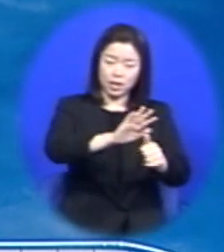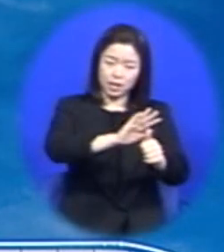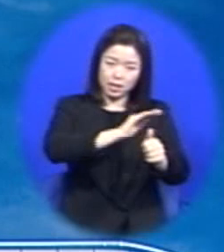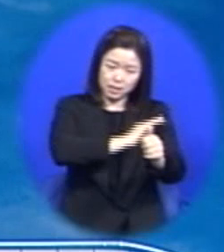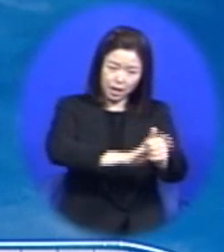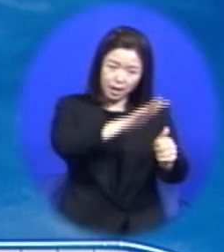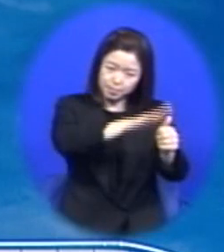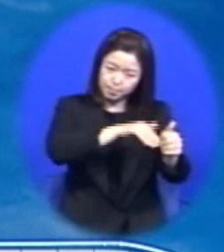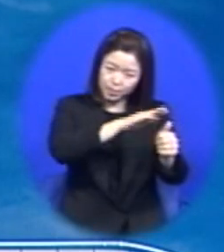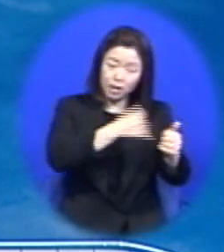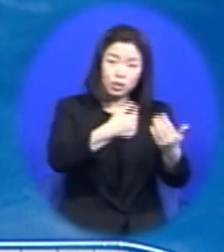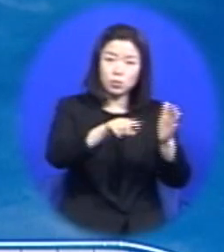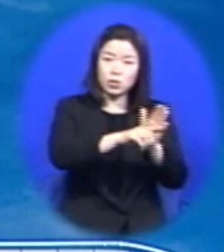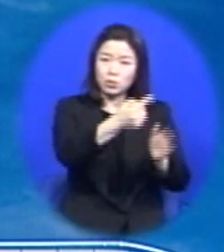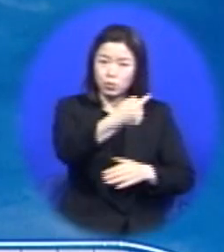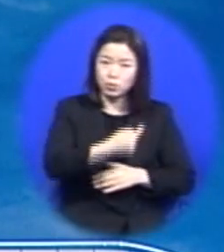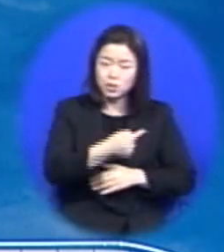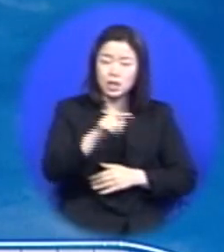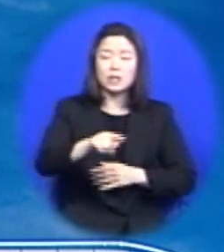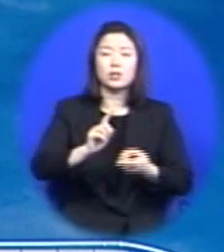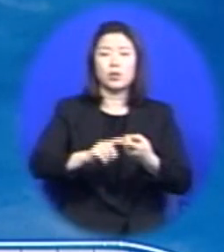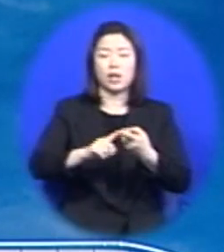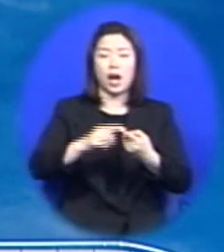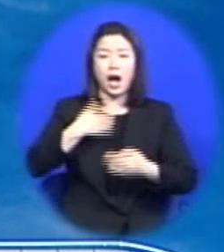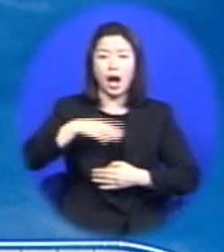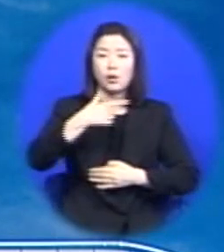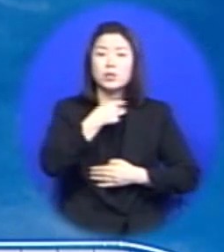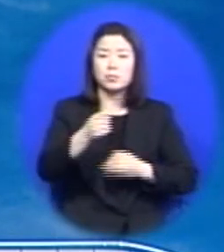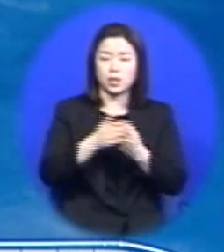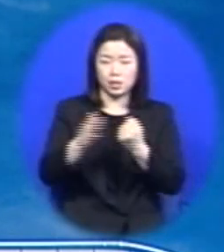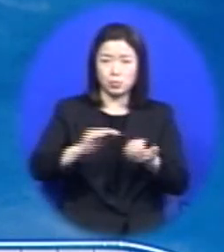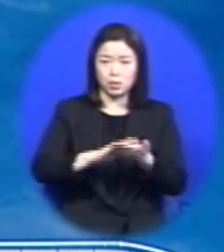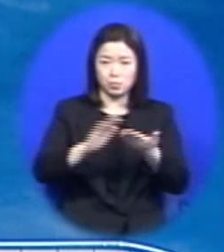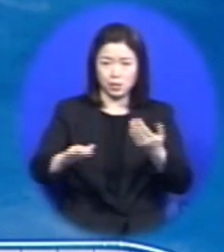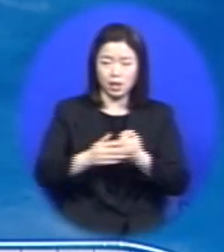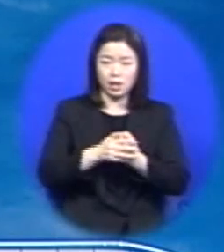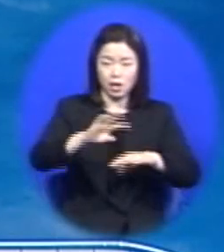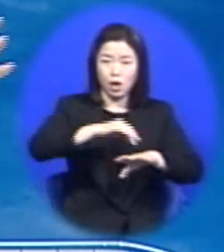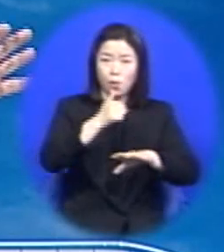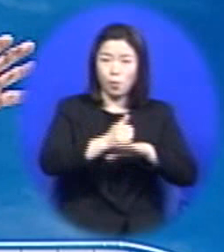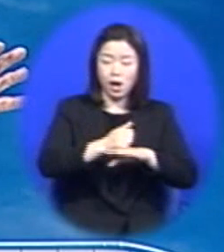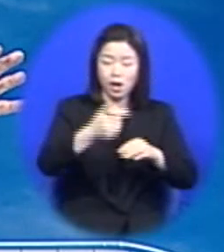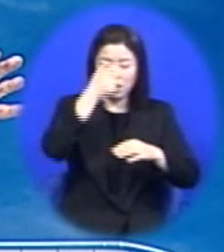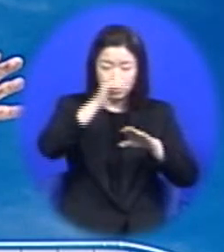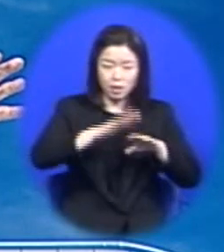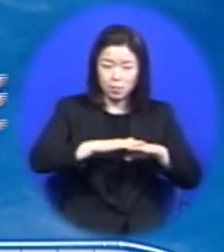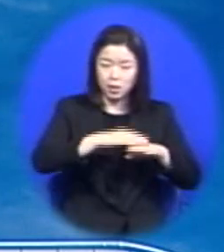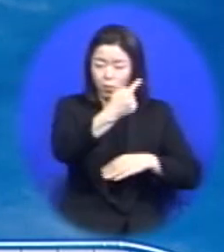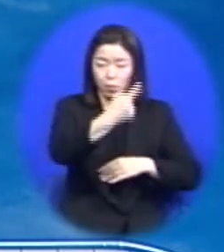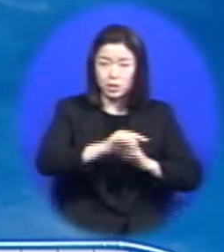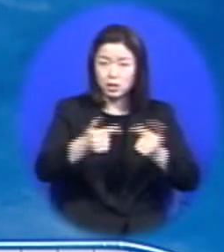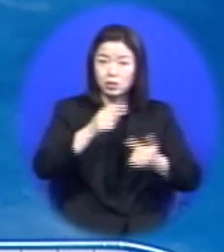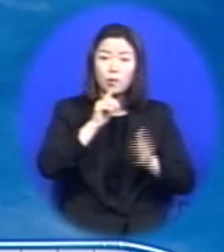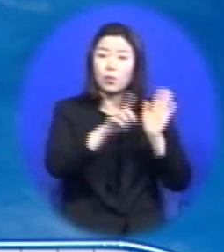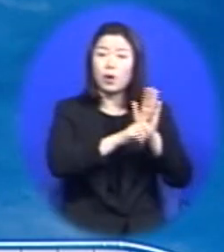알고 싶었기 때문입니다. 황제가 예배 안 나온다 그러니까 아무도 예배를 안 나온 거예요.